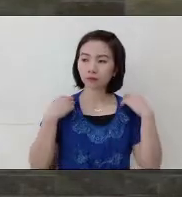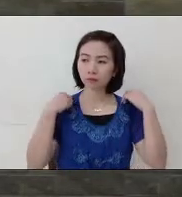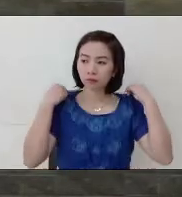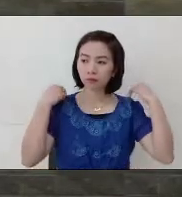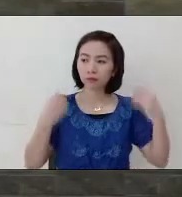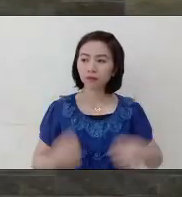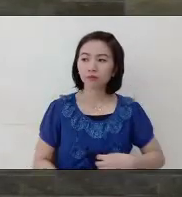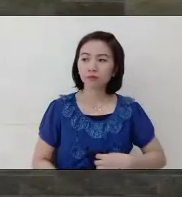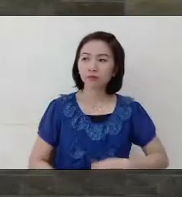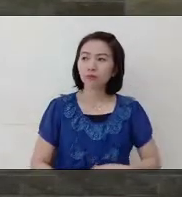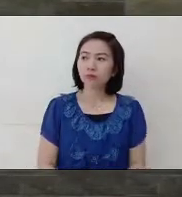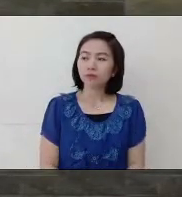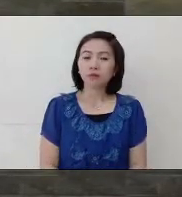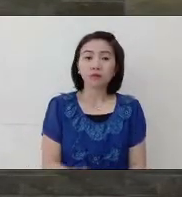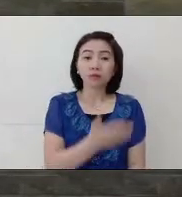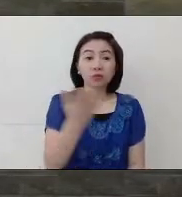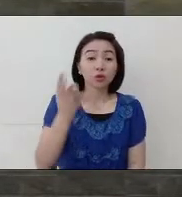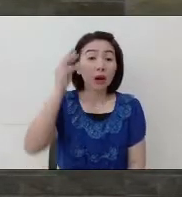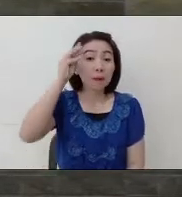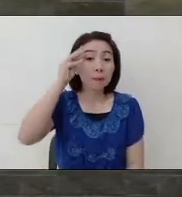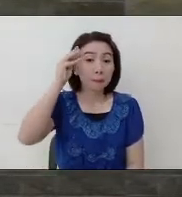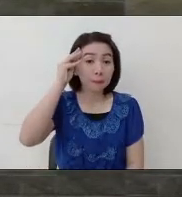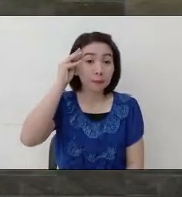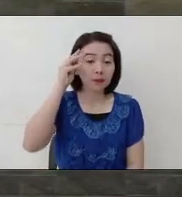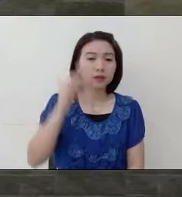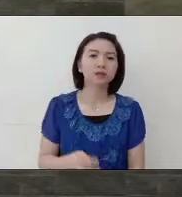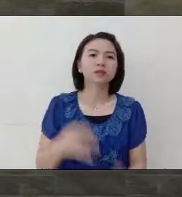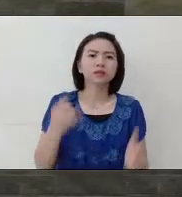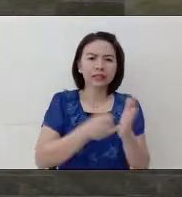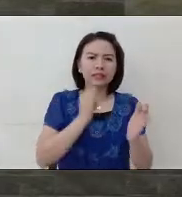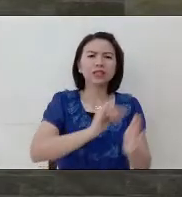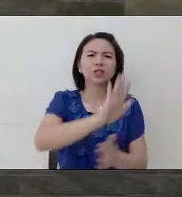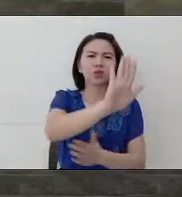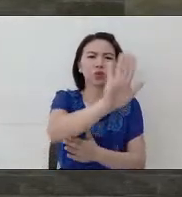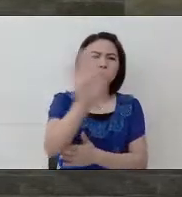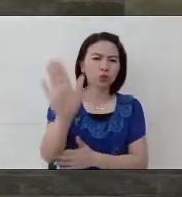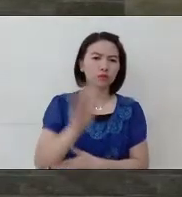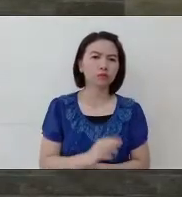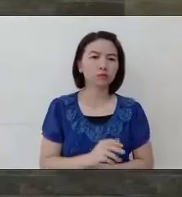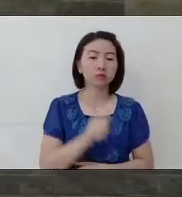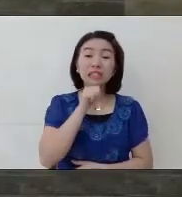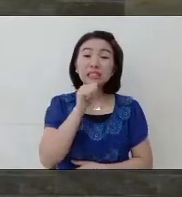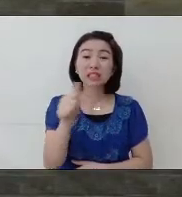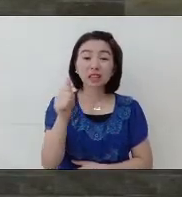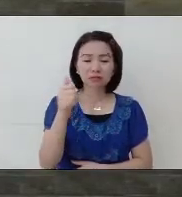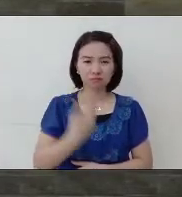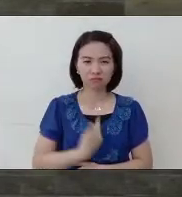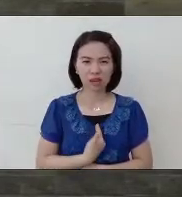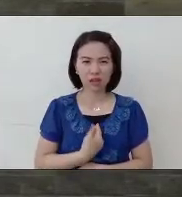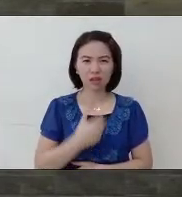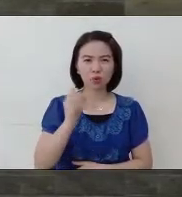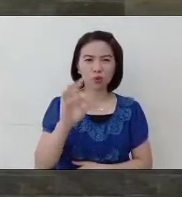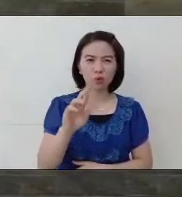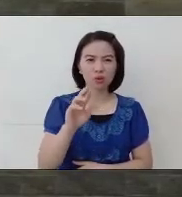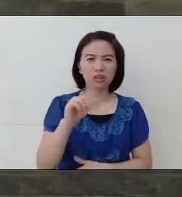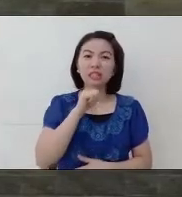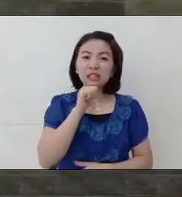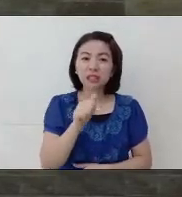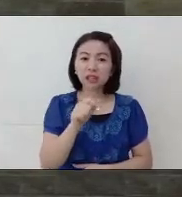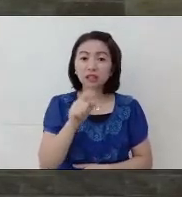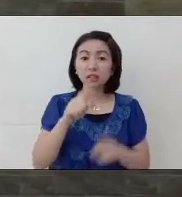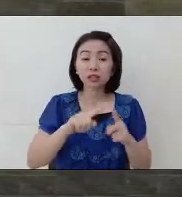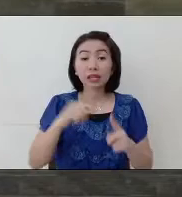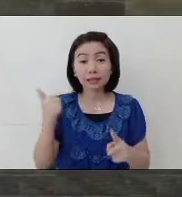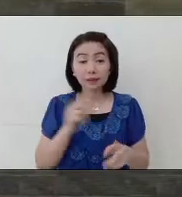Yung isipan mo ay iyo yan. Hindi yan akin. In other words, you have the